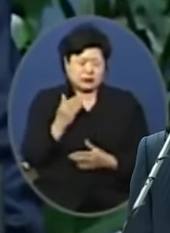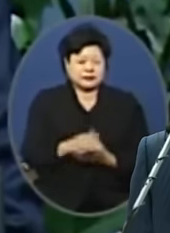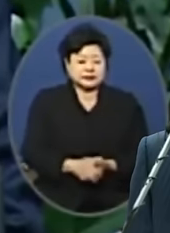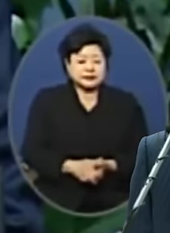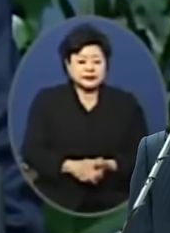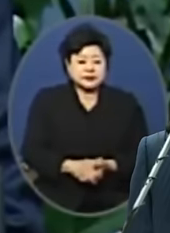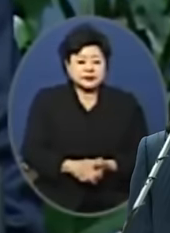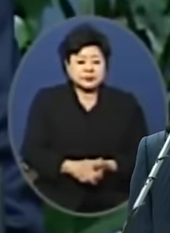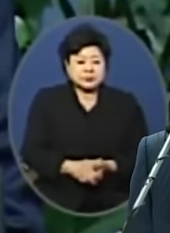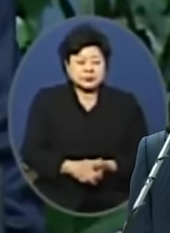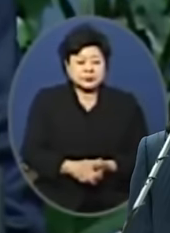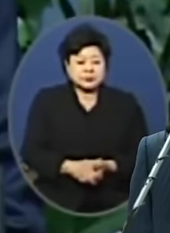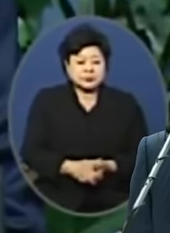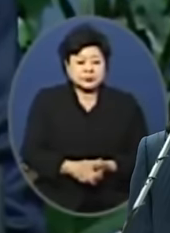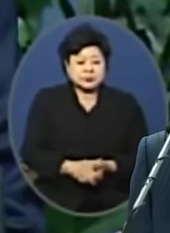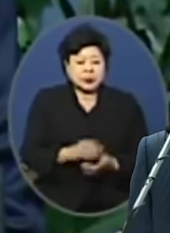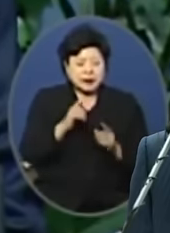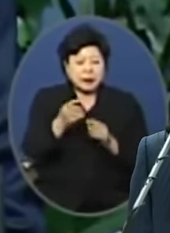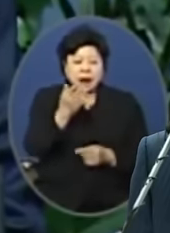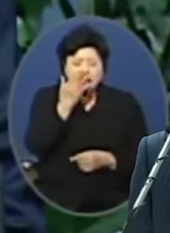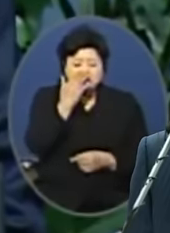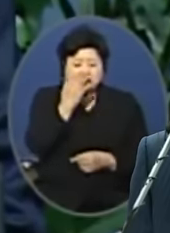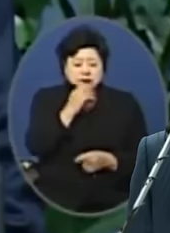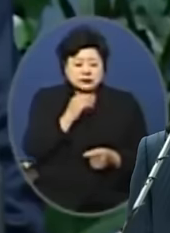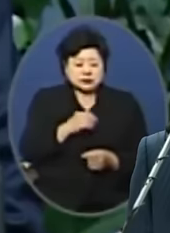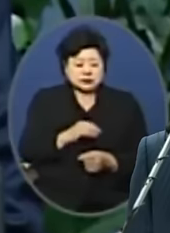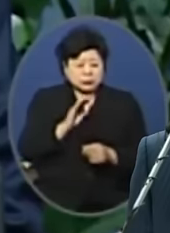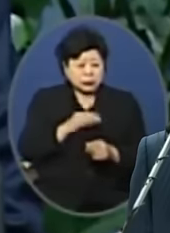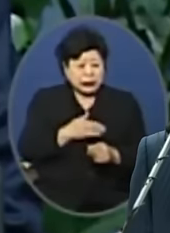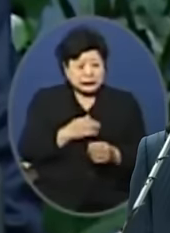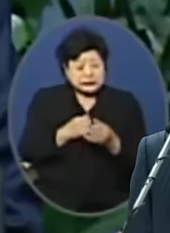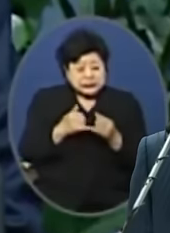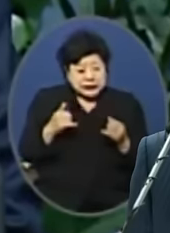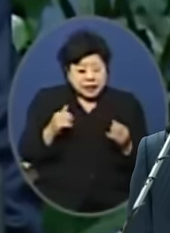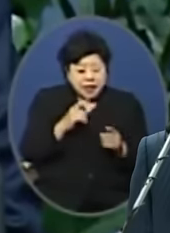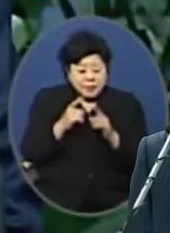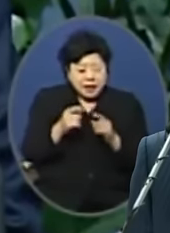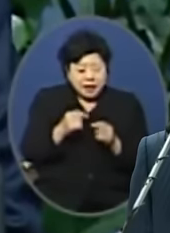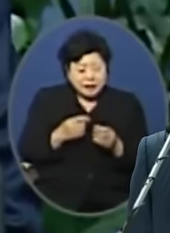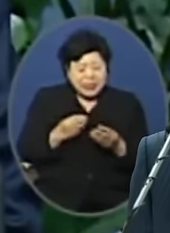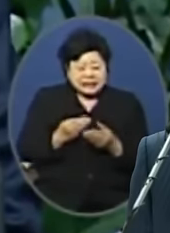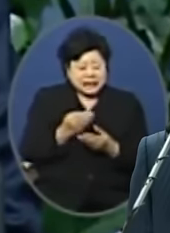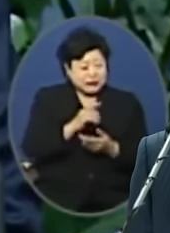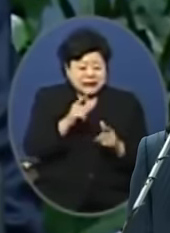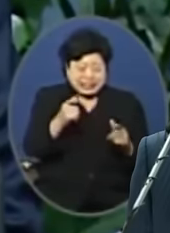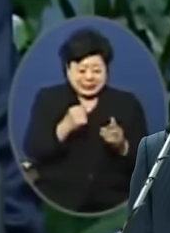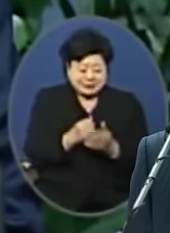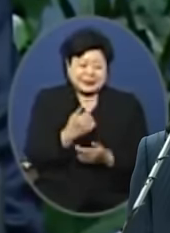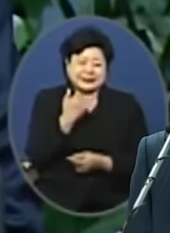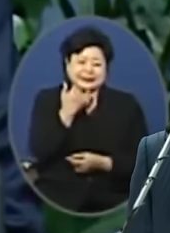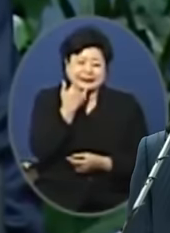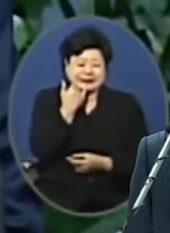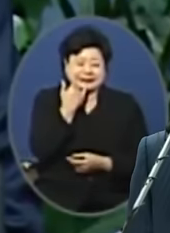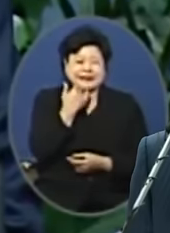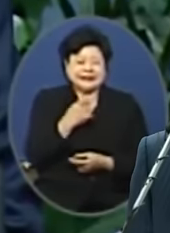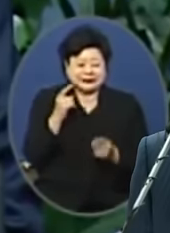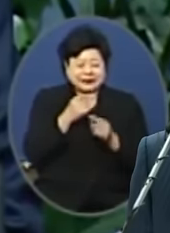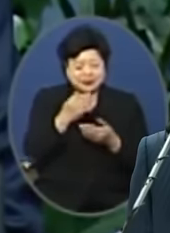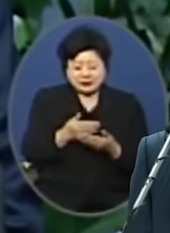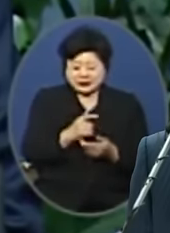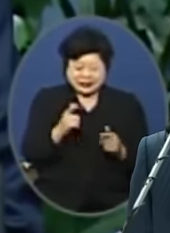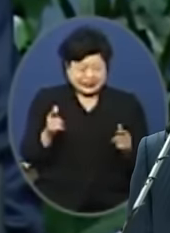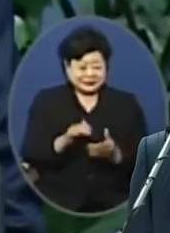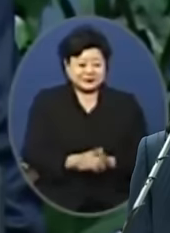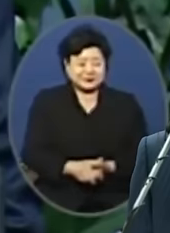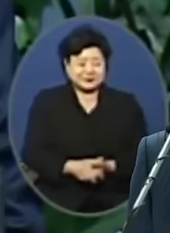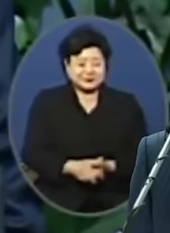많습니다. 저같이 말이 둔한 사람은 말을 많이 안 하기 때문에 상처를 많이 안